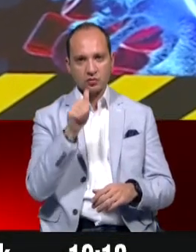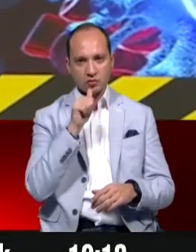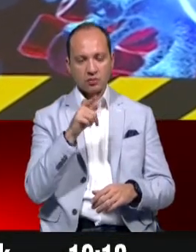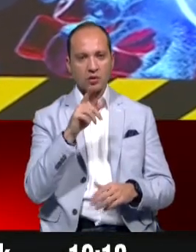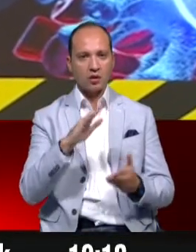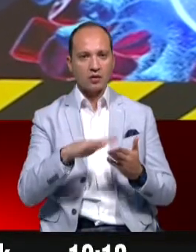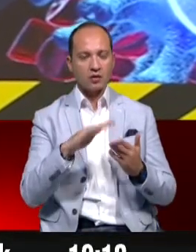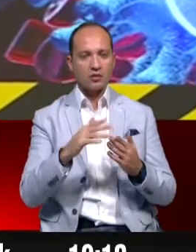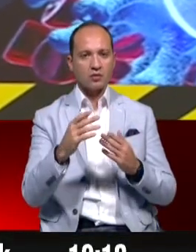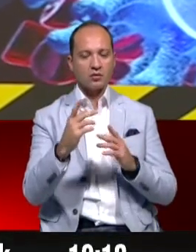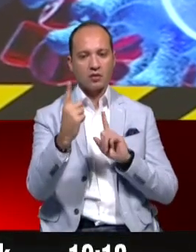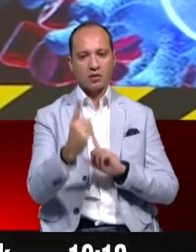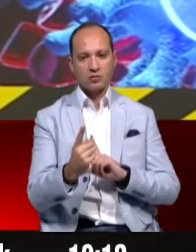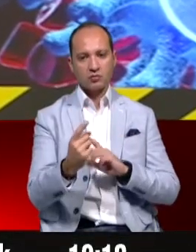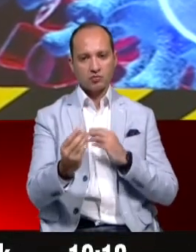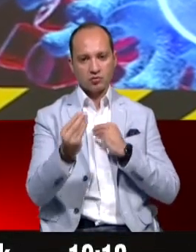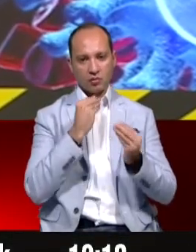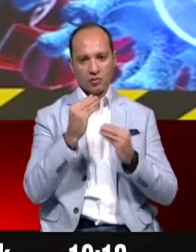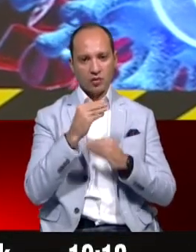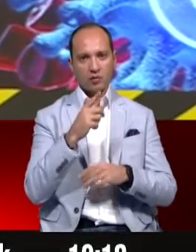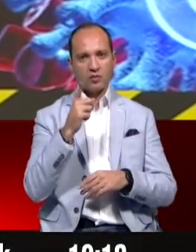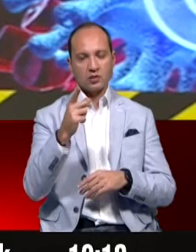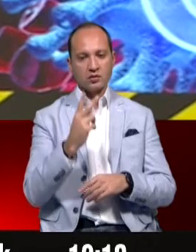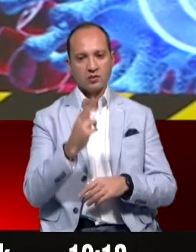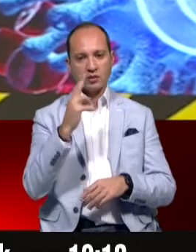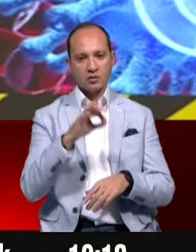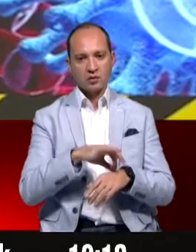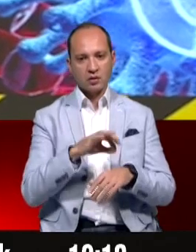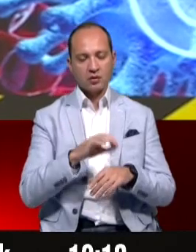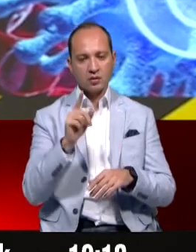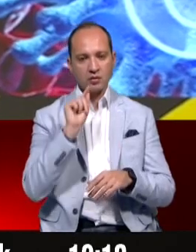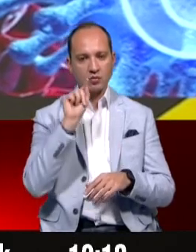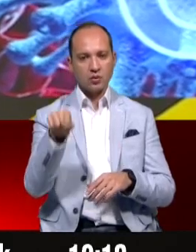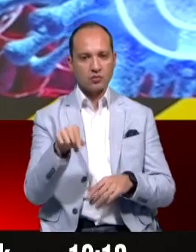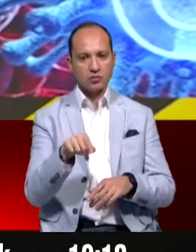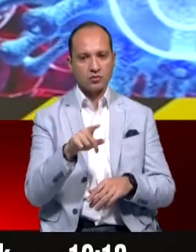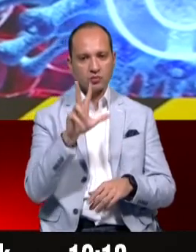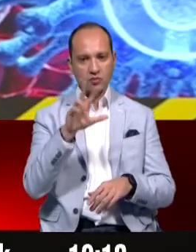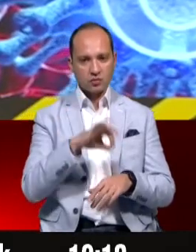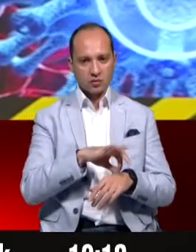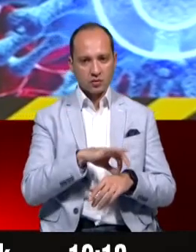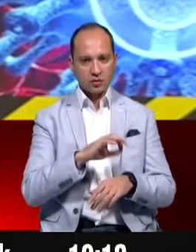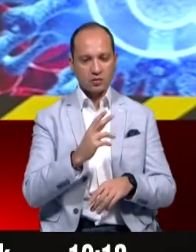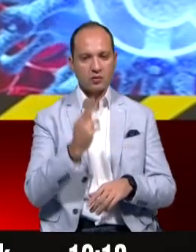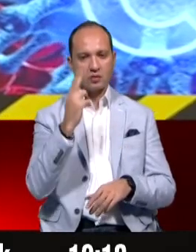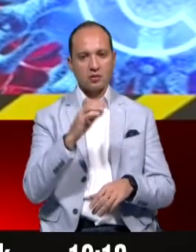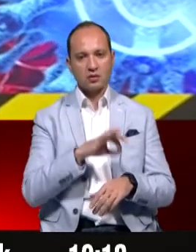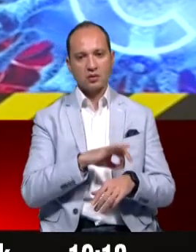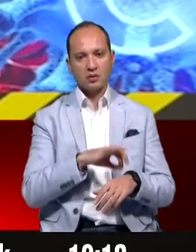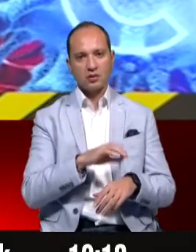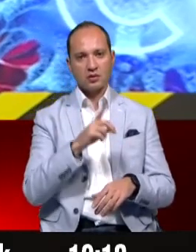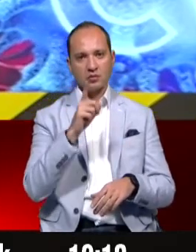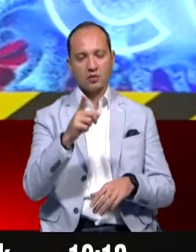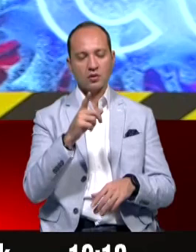yudumluyorsunuz, arkadaşlarınızla da karşılıklı sohbete daldınız. Bu defa 7 dakika yetiyor koronaya. 3 dakika ve 7 dakika,